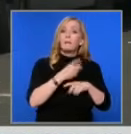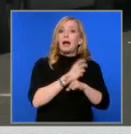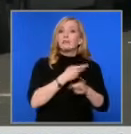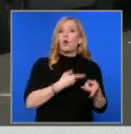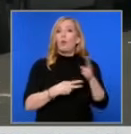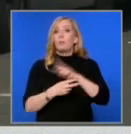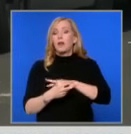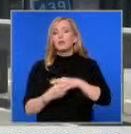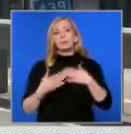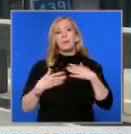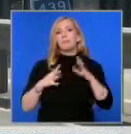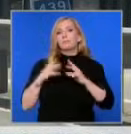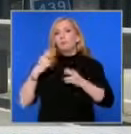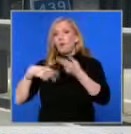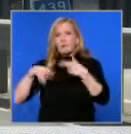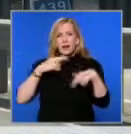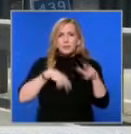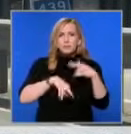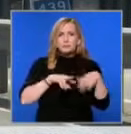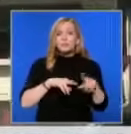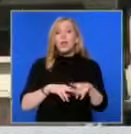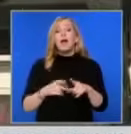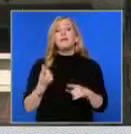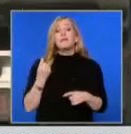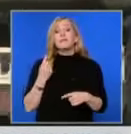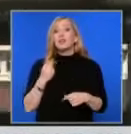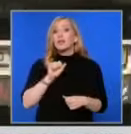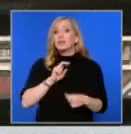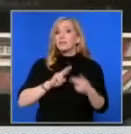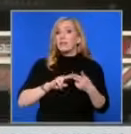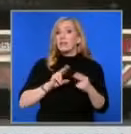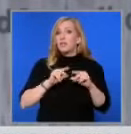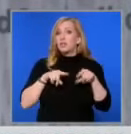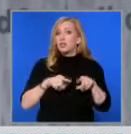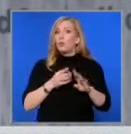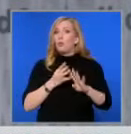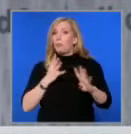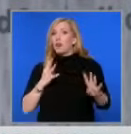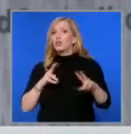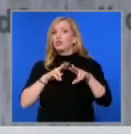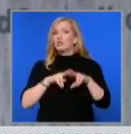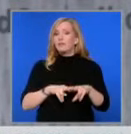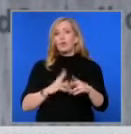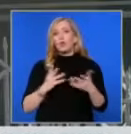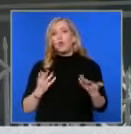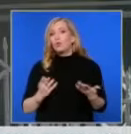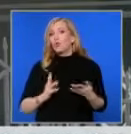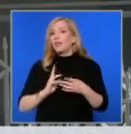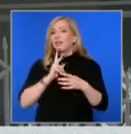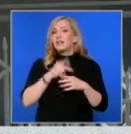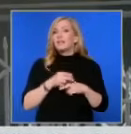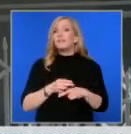проверки. Още вчера финансовият министър Асен Василев предупреди, че подобни опашки ще се запазят до влизането на България в